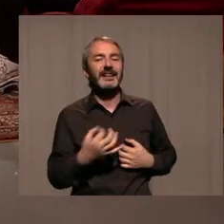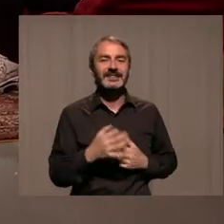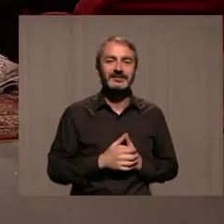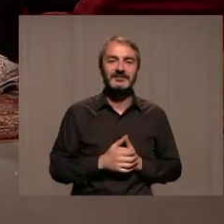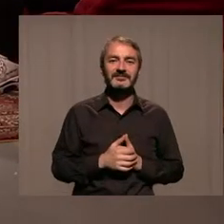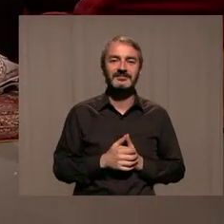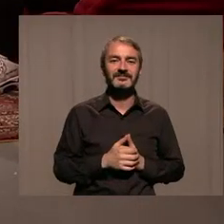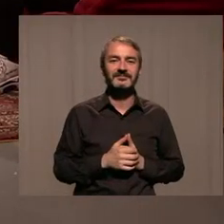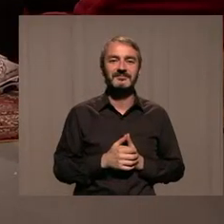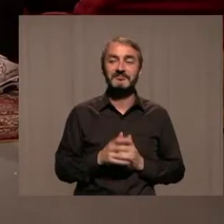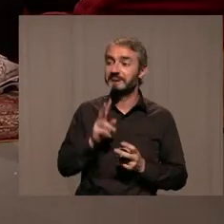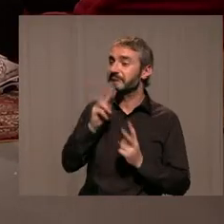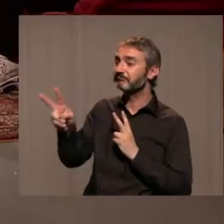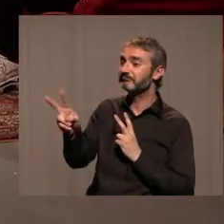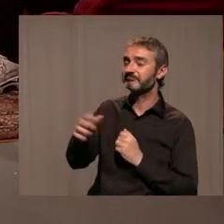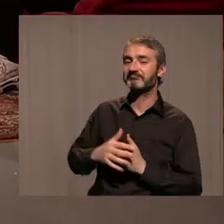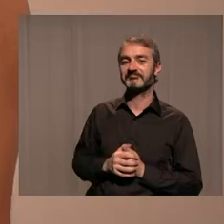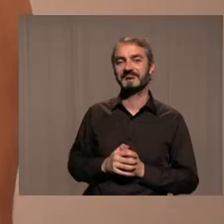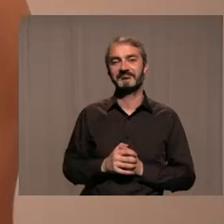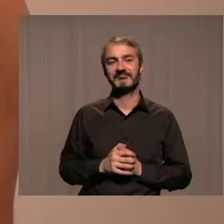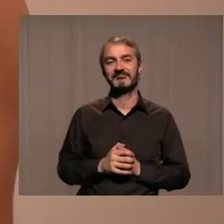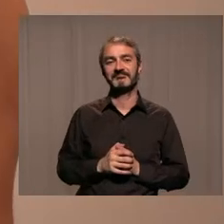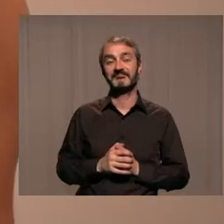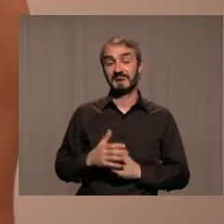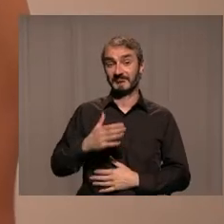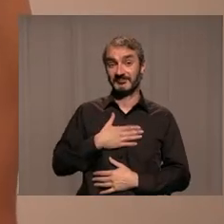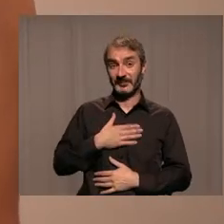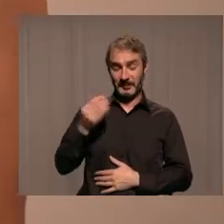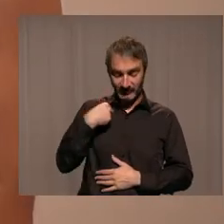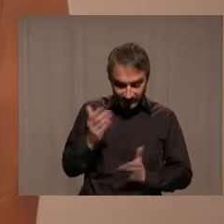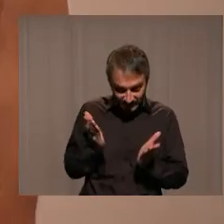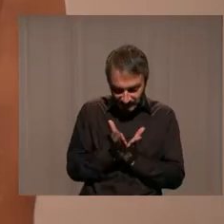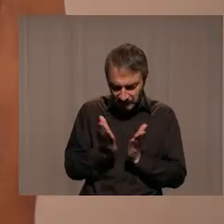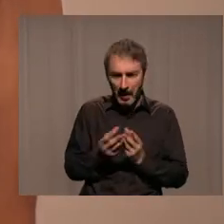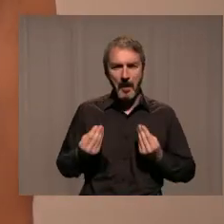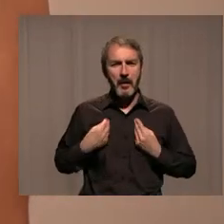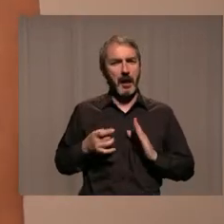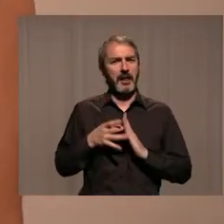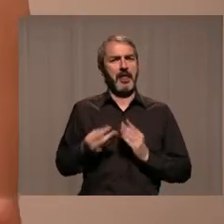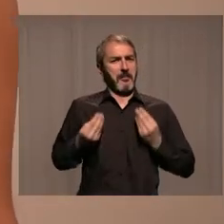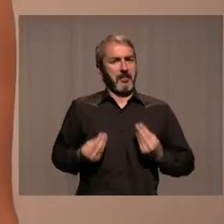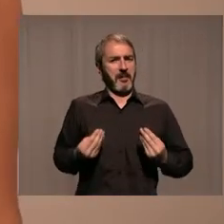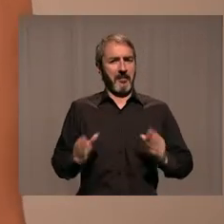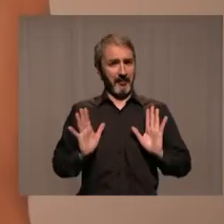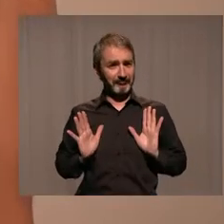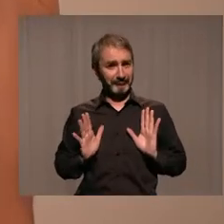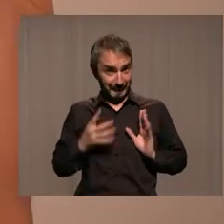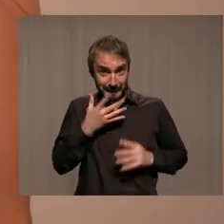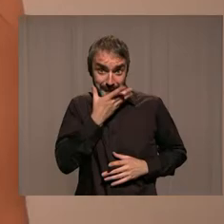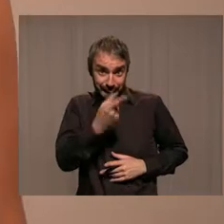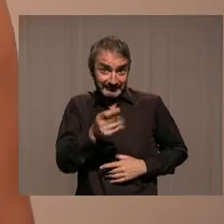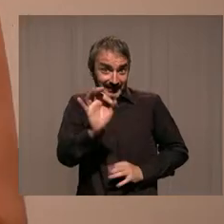Comença tu, si vols. Bueno, o sigui, realment, quan estàs estudiant, vius molt bé, no? No... És veritat,